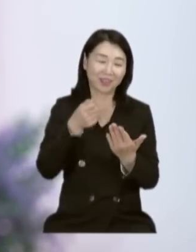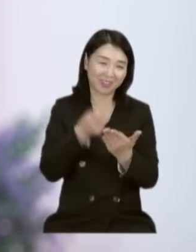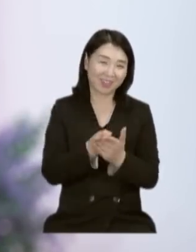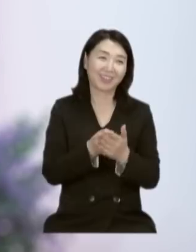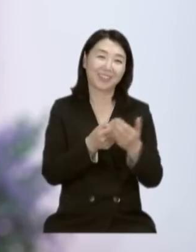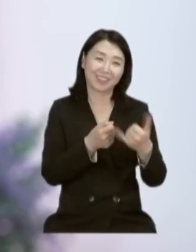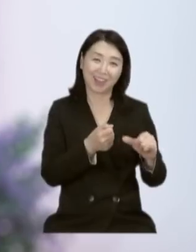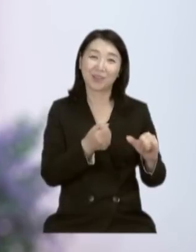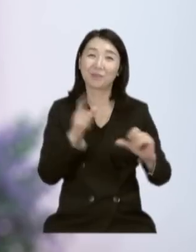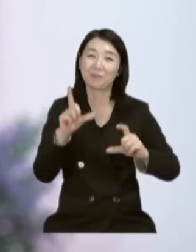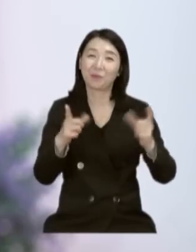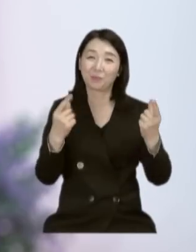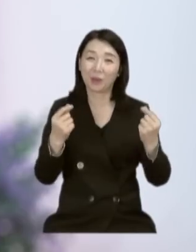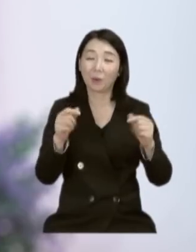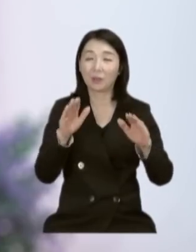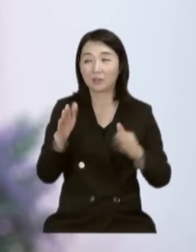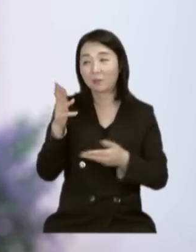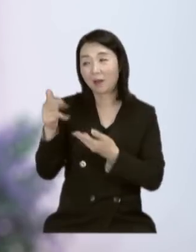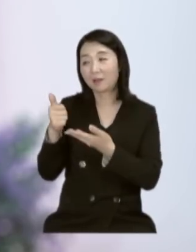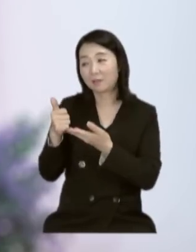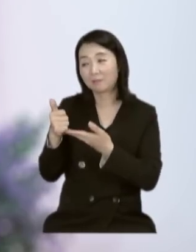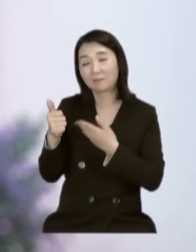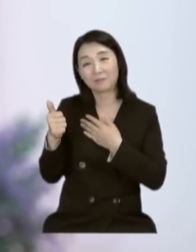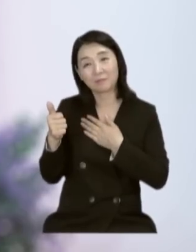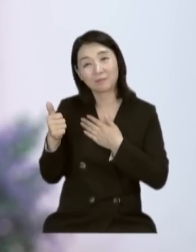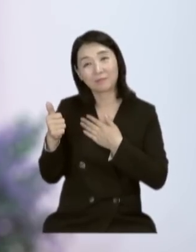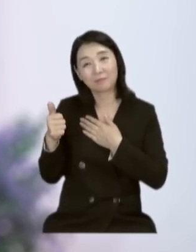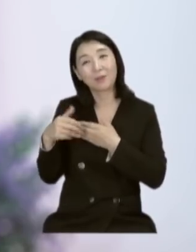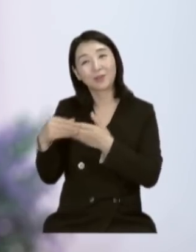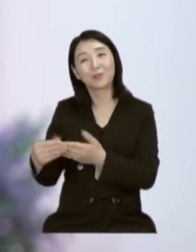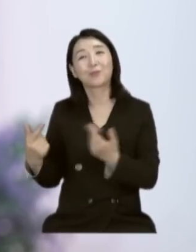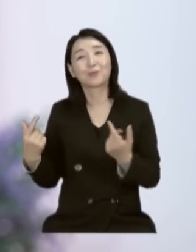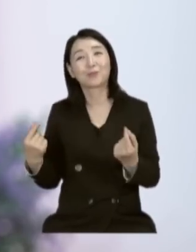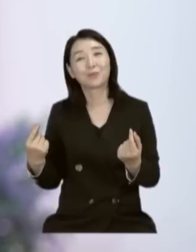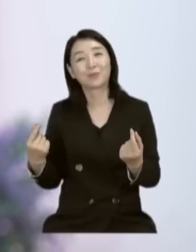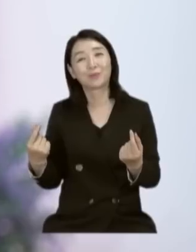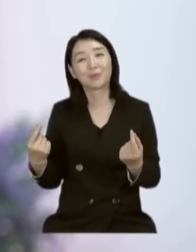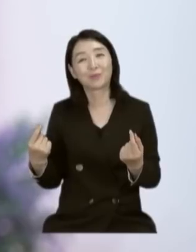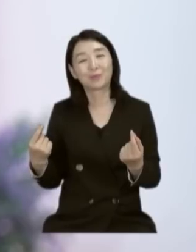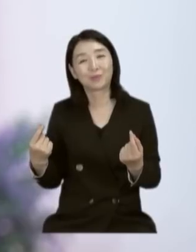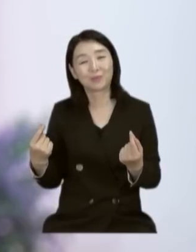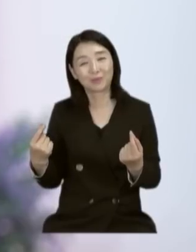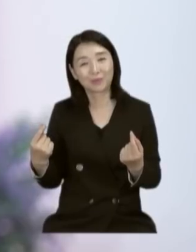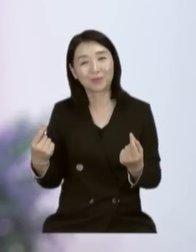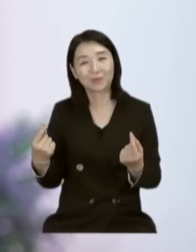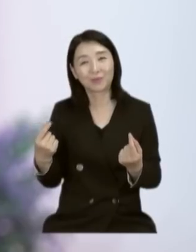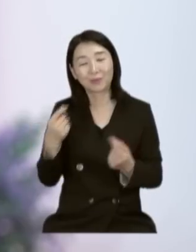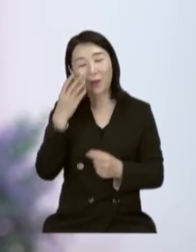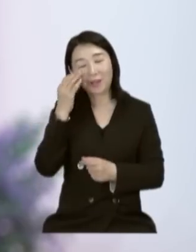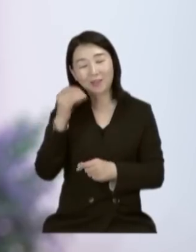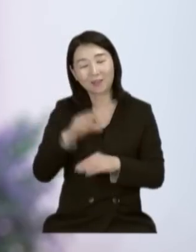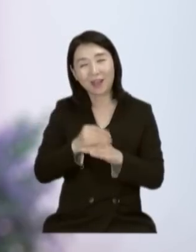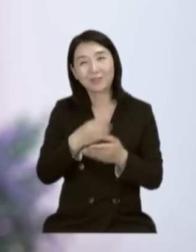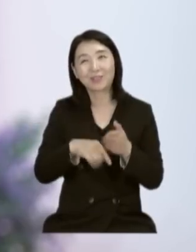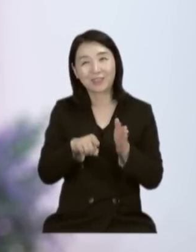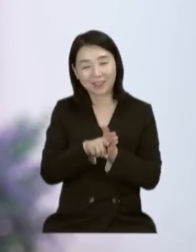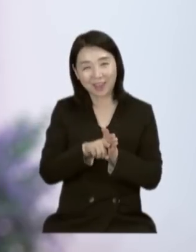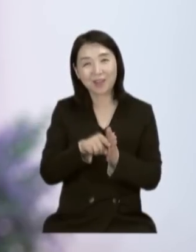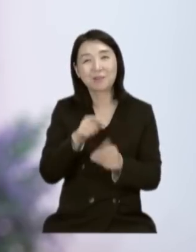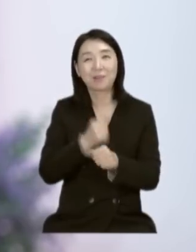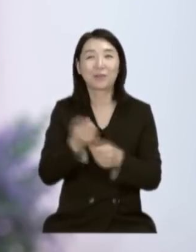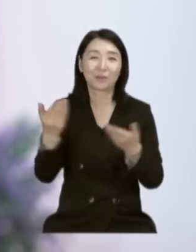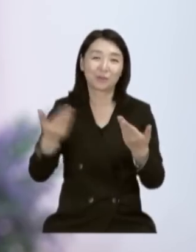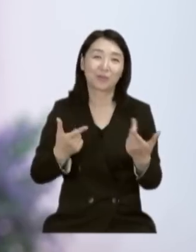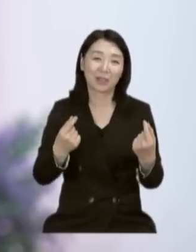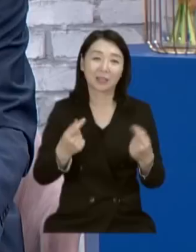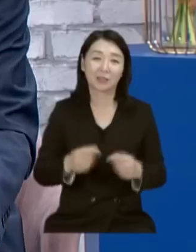예. 그러니까 지금 생각하면 하나님이 이렇게 인도하셔서 네. 그 적응을 할 수 있게끔 만드신